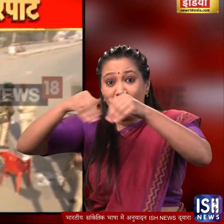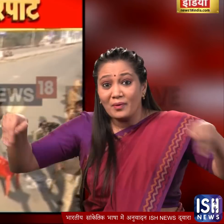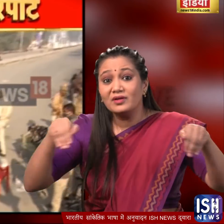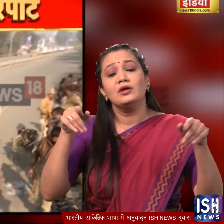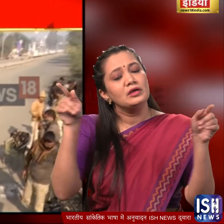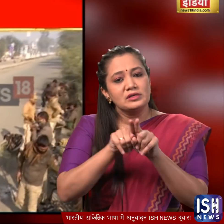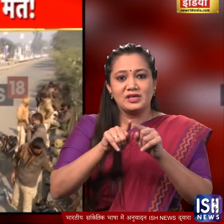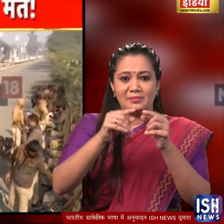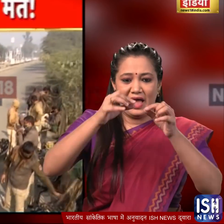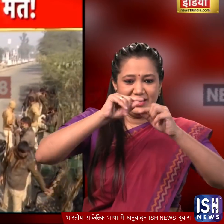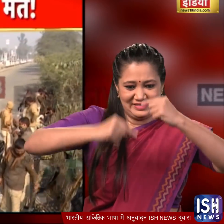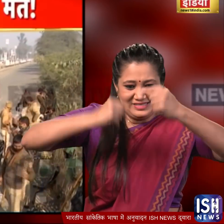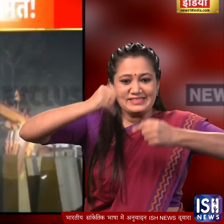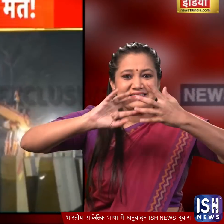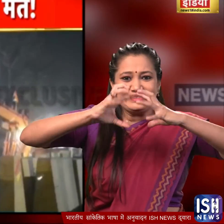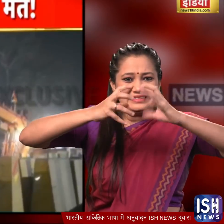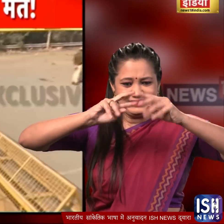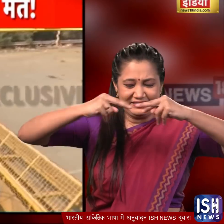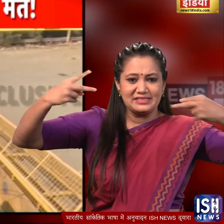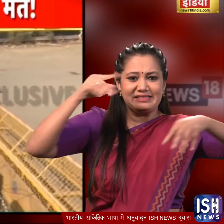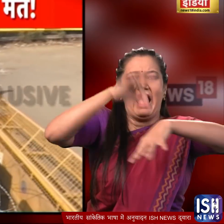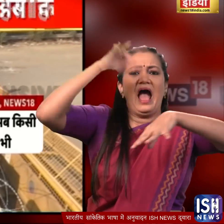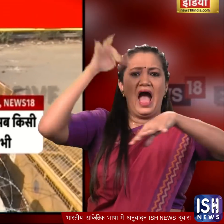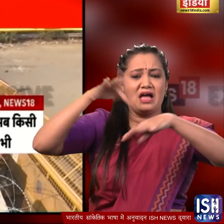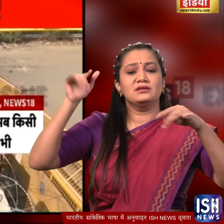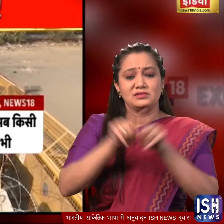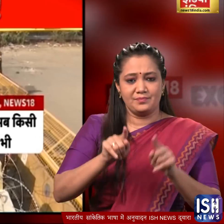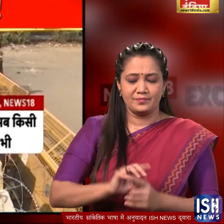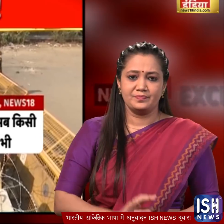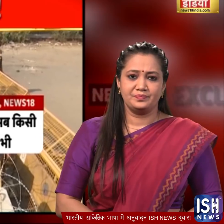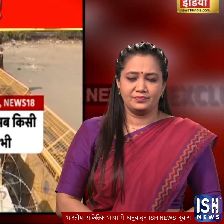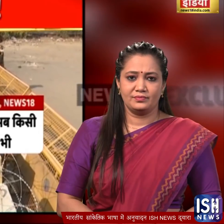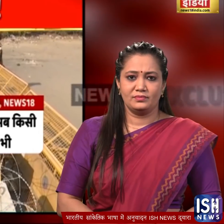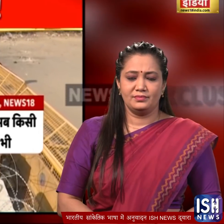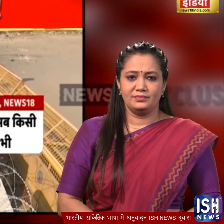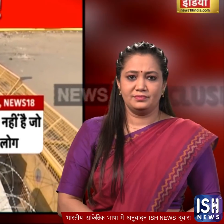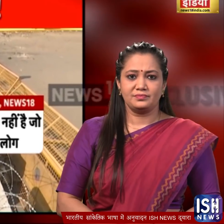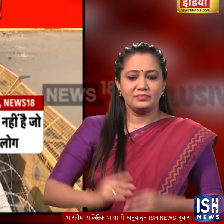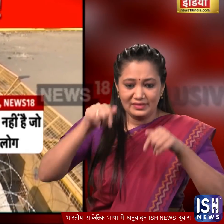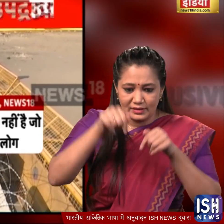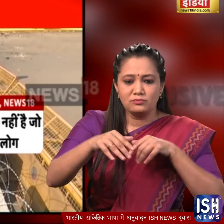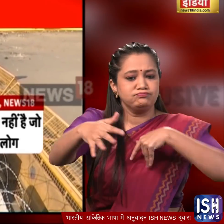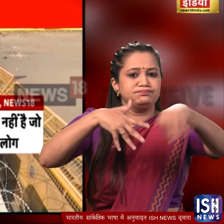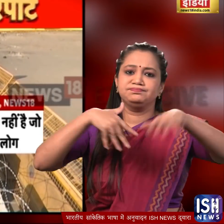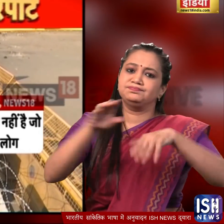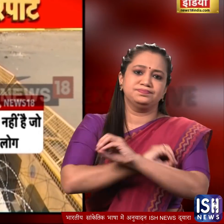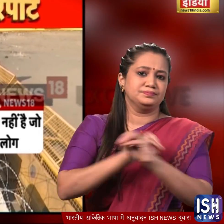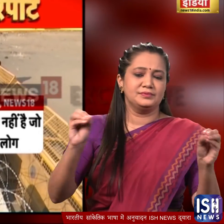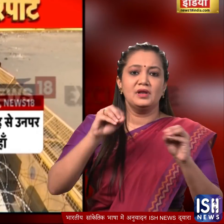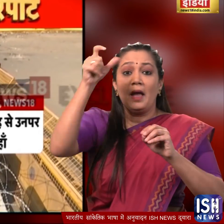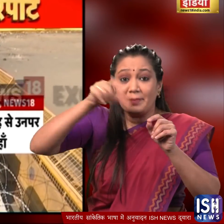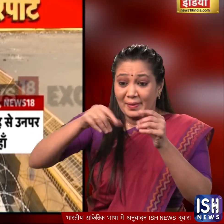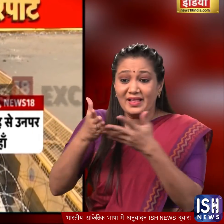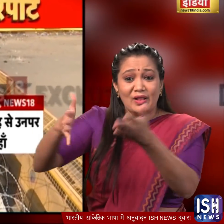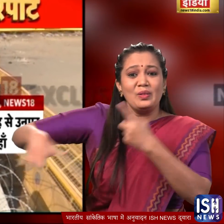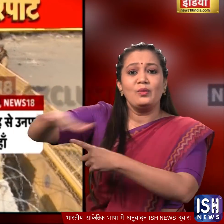गए, उन सभी के ऊपर कंटीली तारें भी बिछाई गई। यहाँ पर अब किसी की भी आवाजाही नहीं है। जो